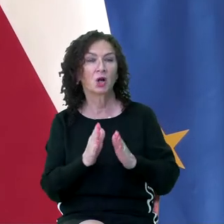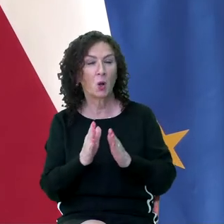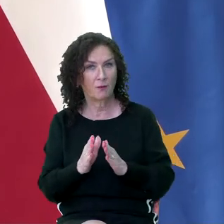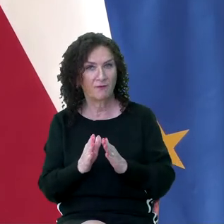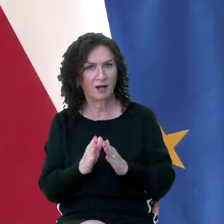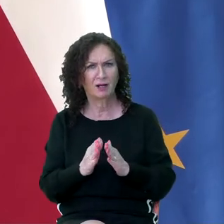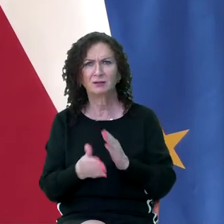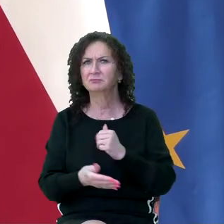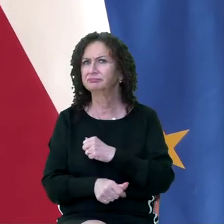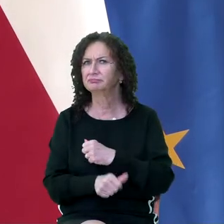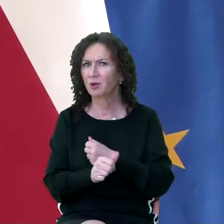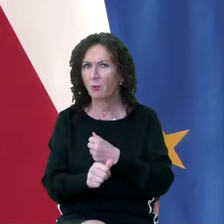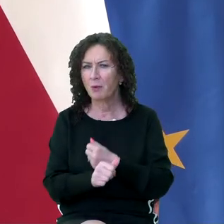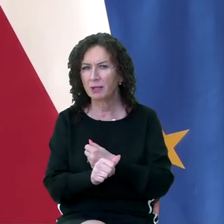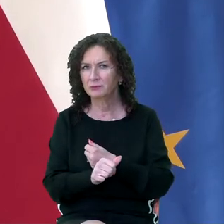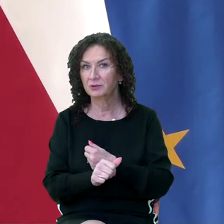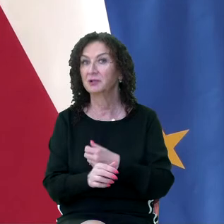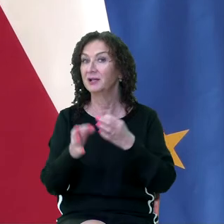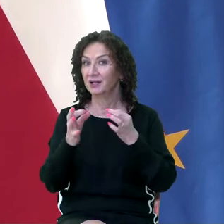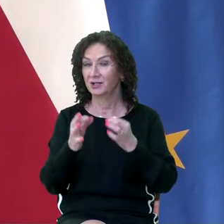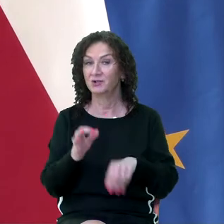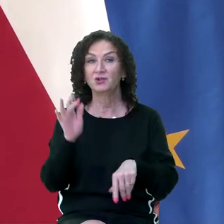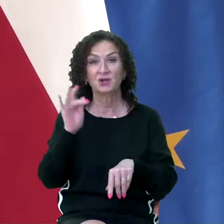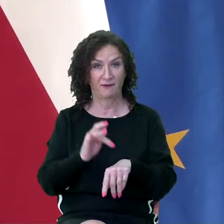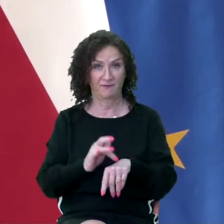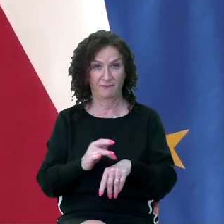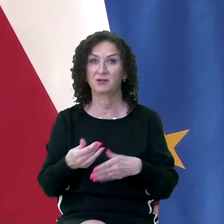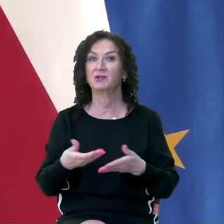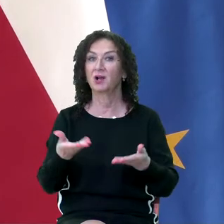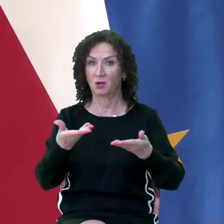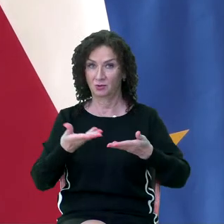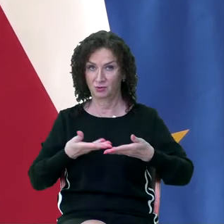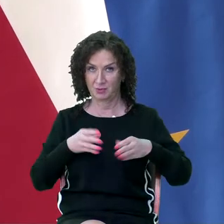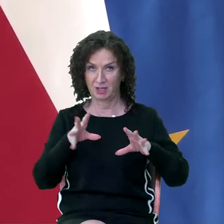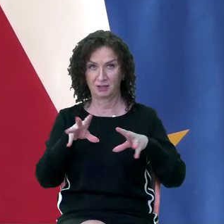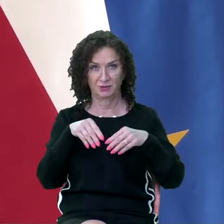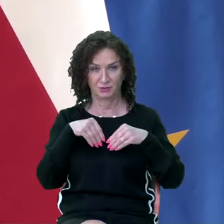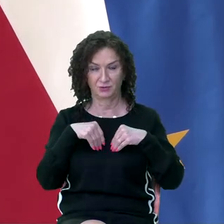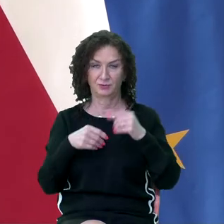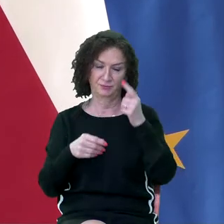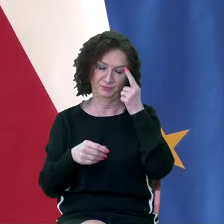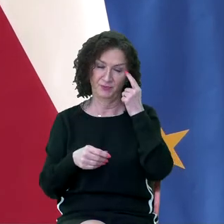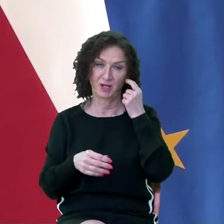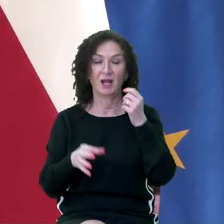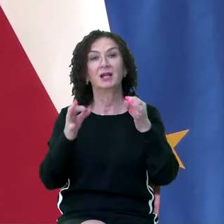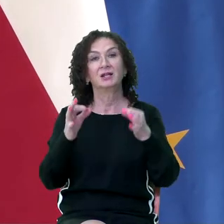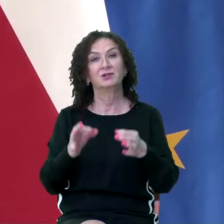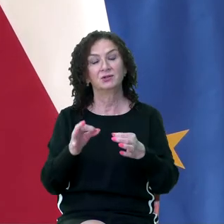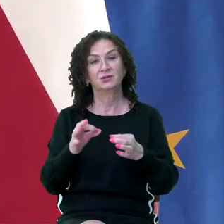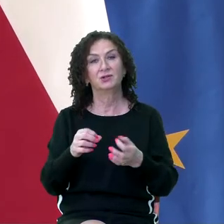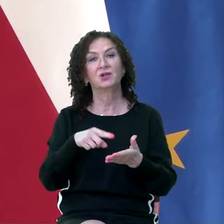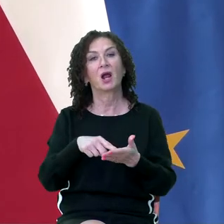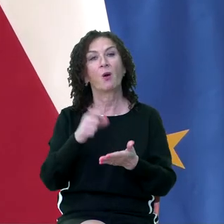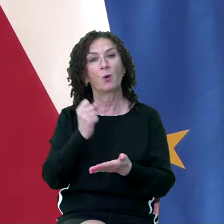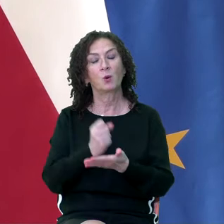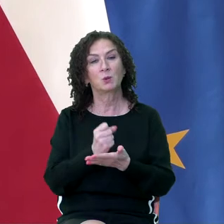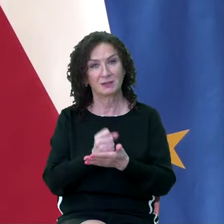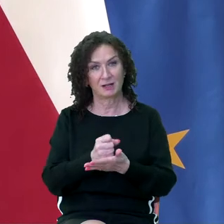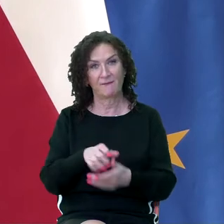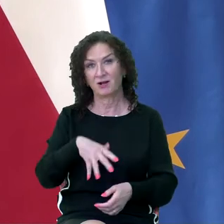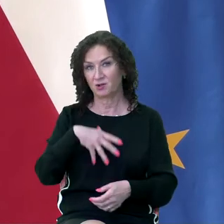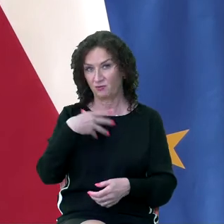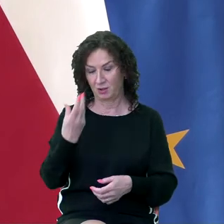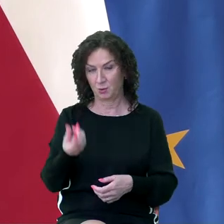otrzymaliście. Jak już było powiedziane, ta ustawa, którą dzisiaj świętujemy, ten fundamentalny dokument,